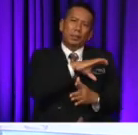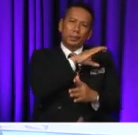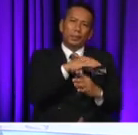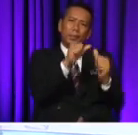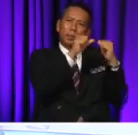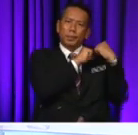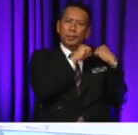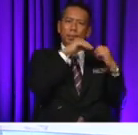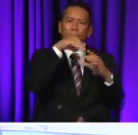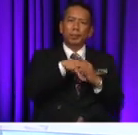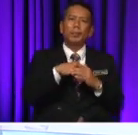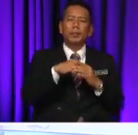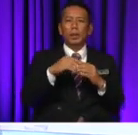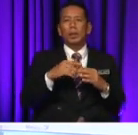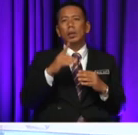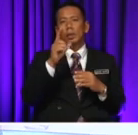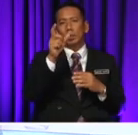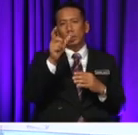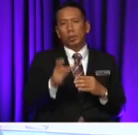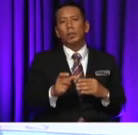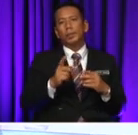di dalam sebuah organisasi